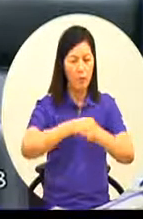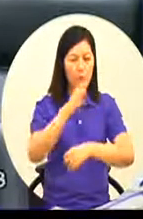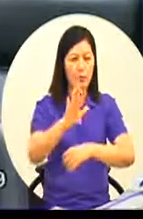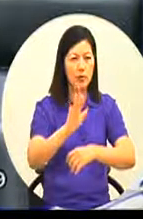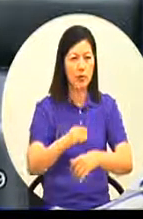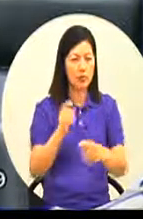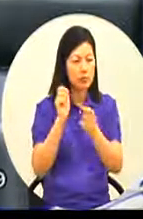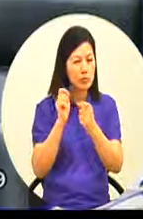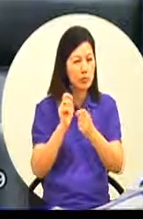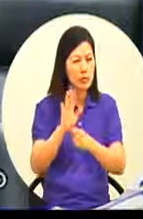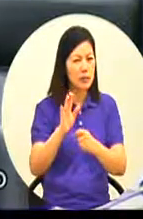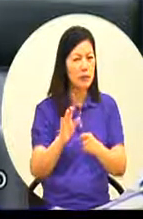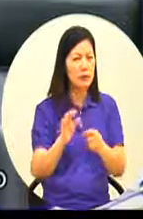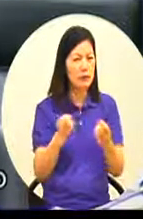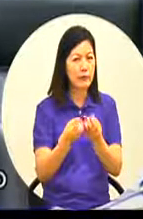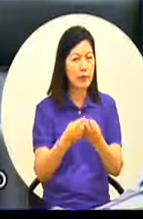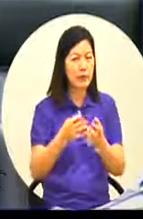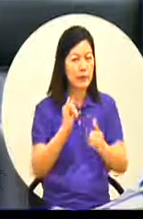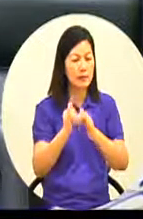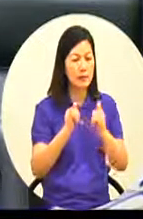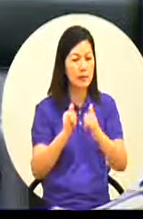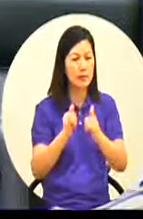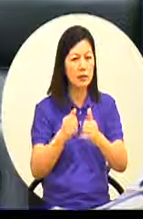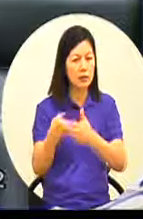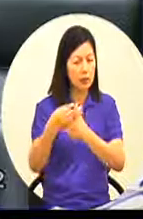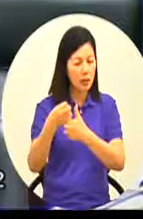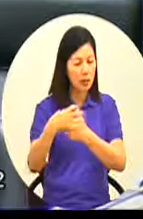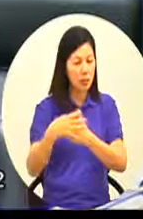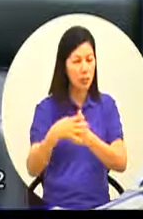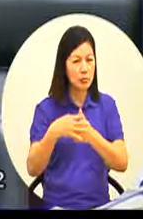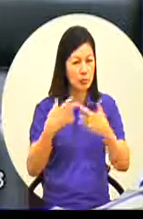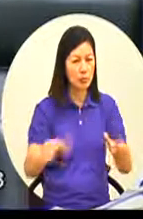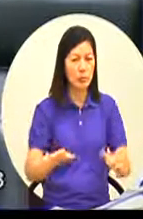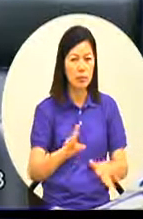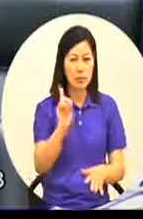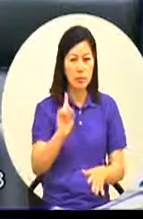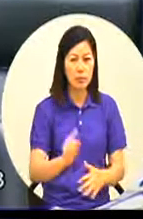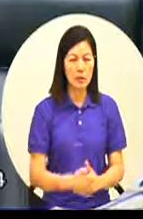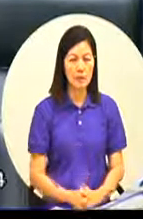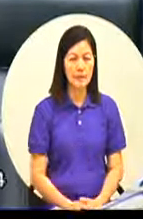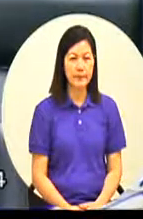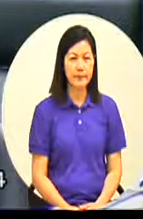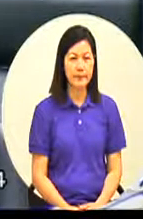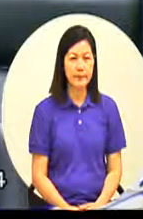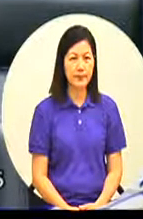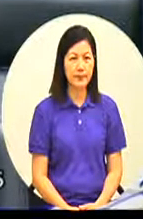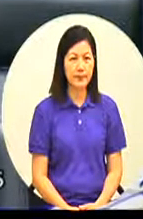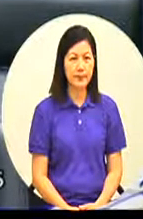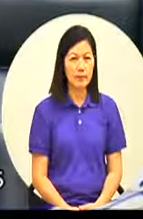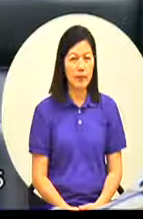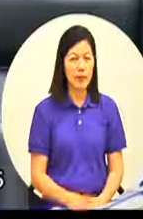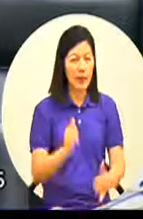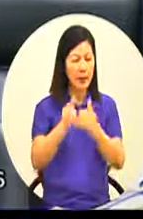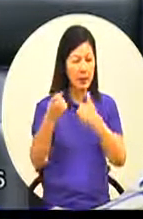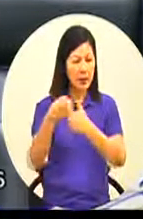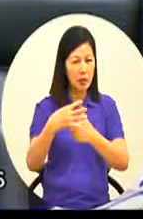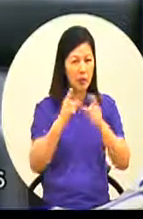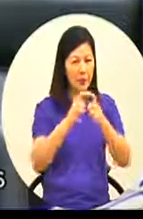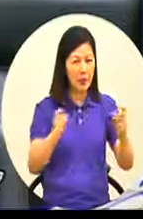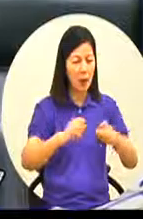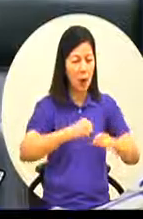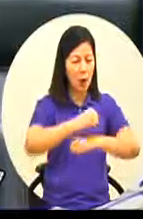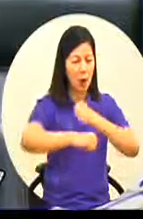众啊，非常跟本席非常反应非常的多啊哈啊，说他们要庙宇在办活动的